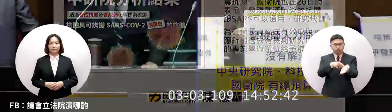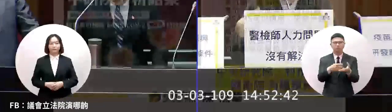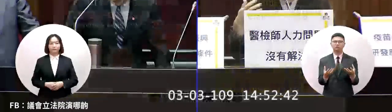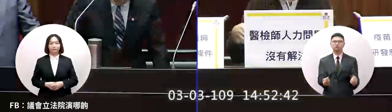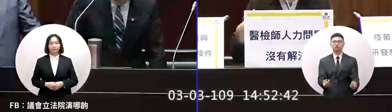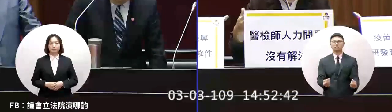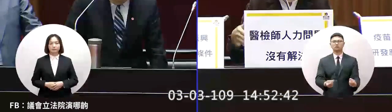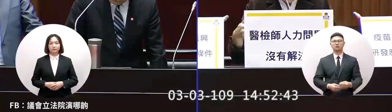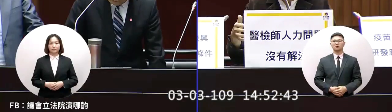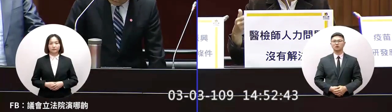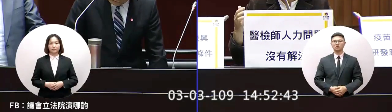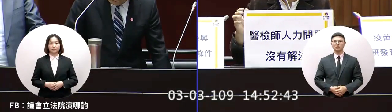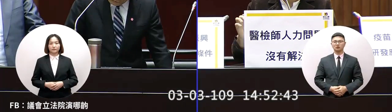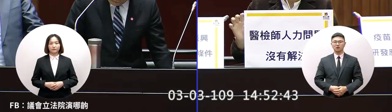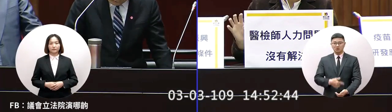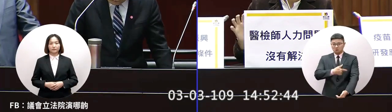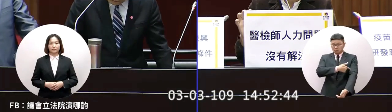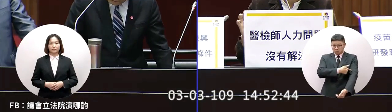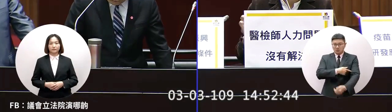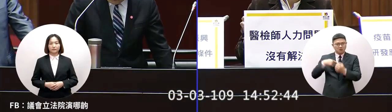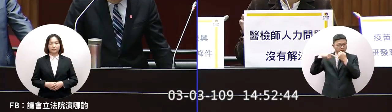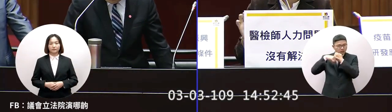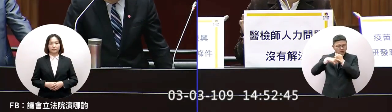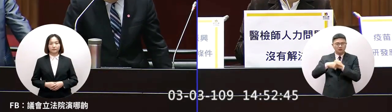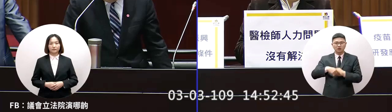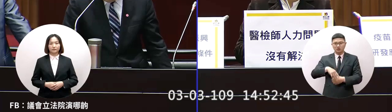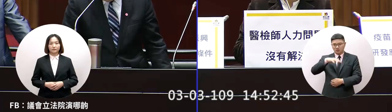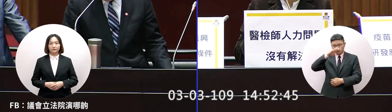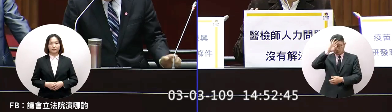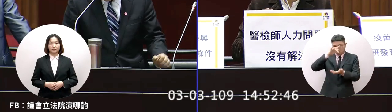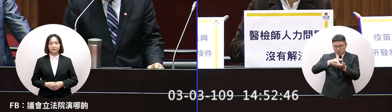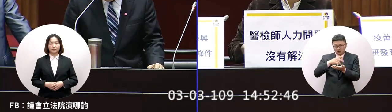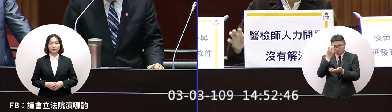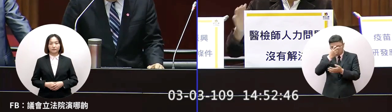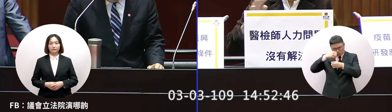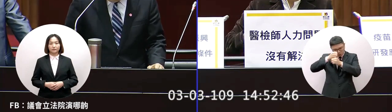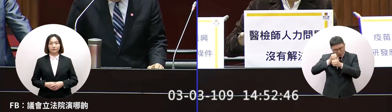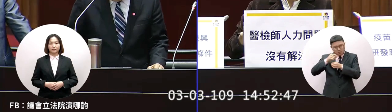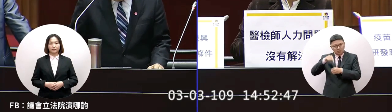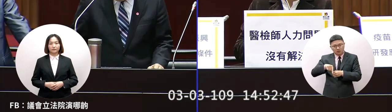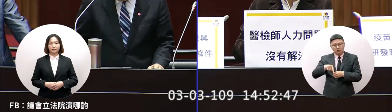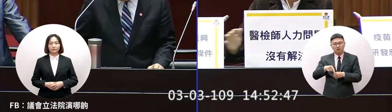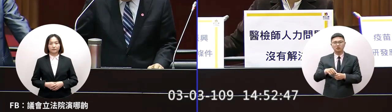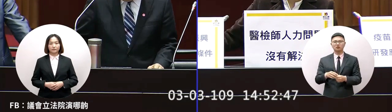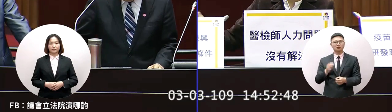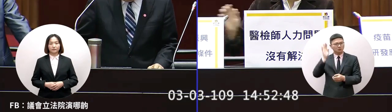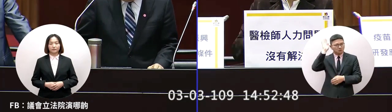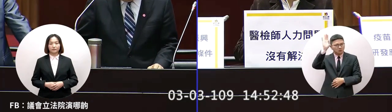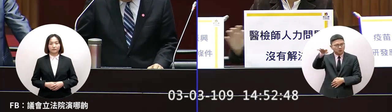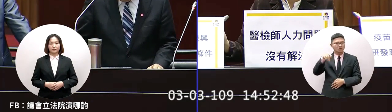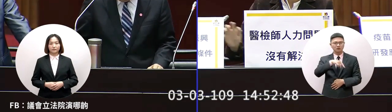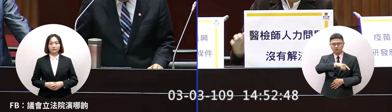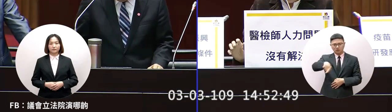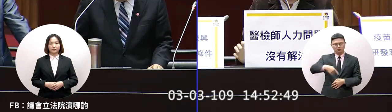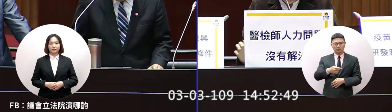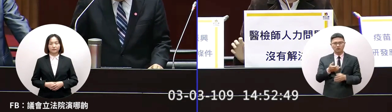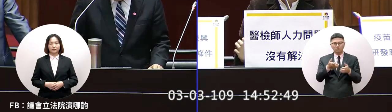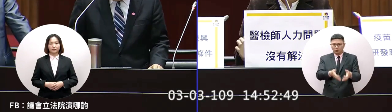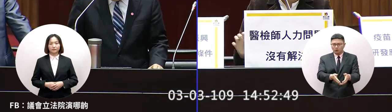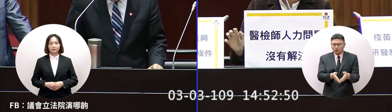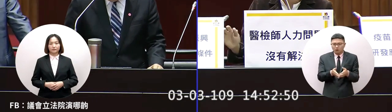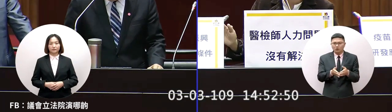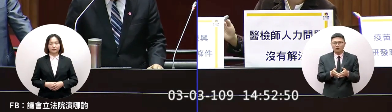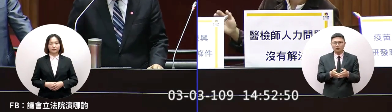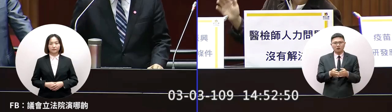在疫苗研发或者是病毒筛检这个部分就是未来就是非常重要，国人也很